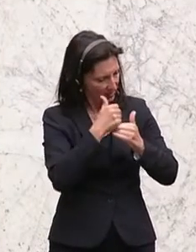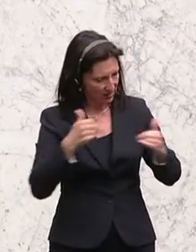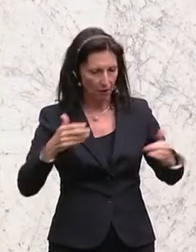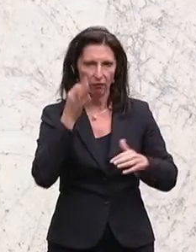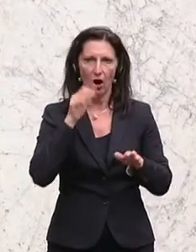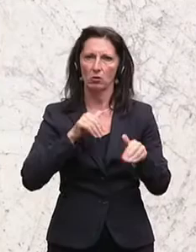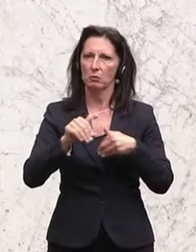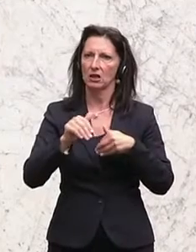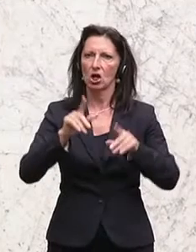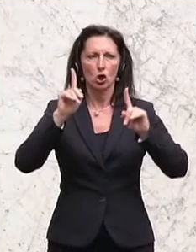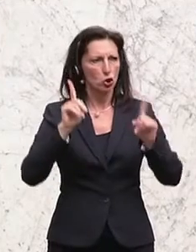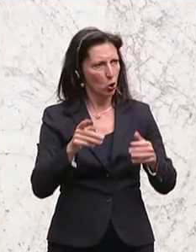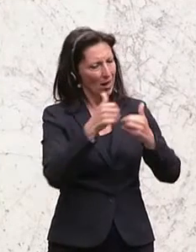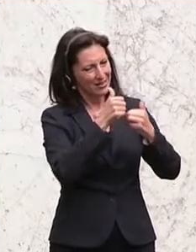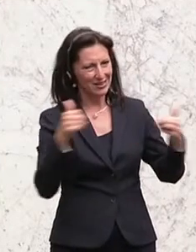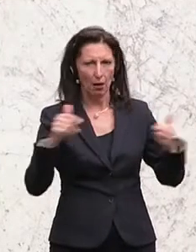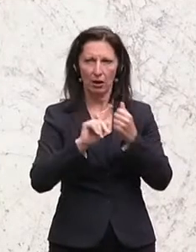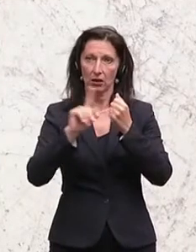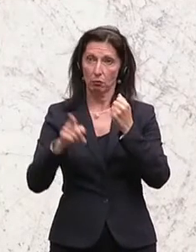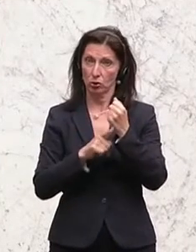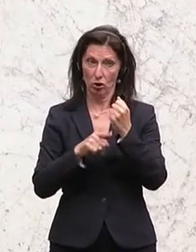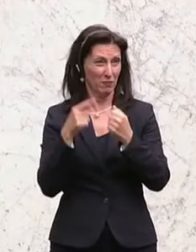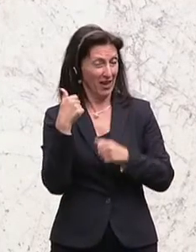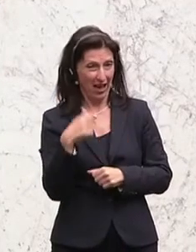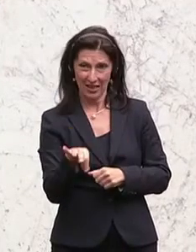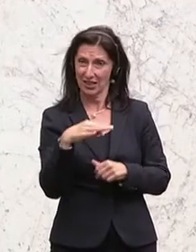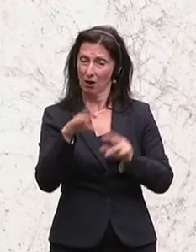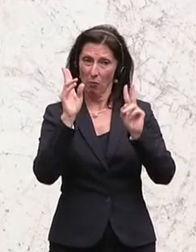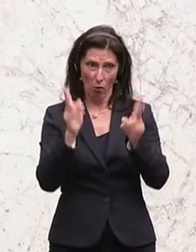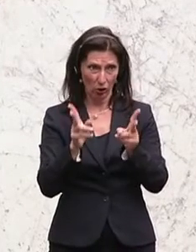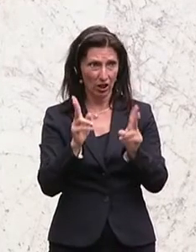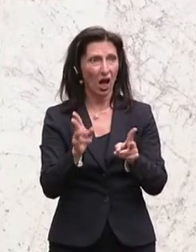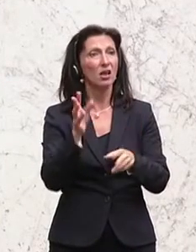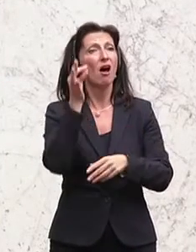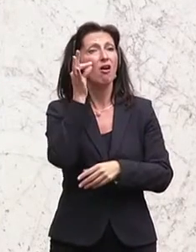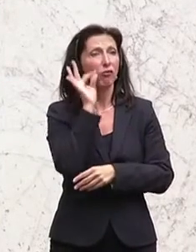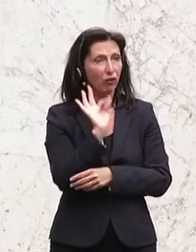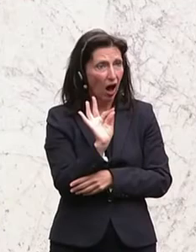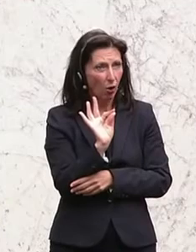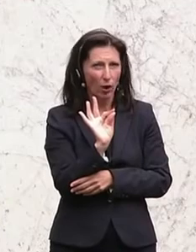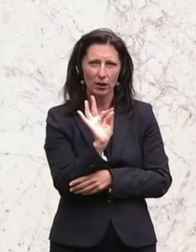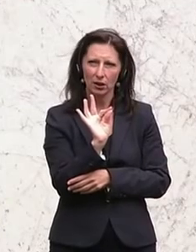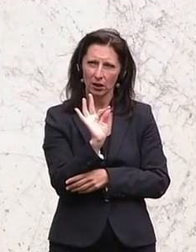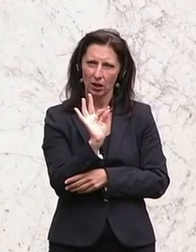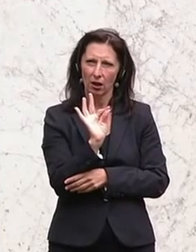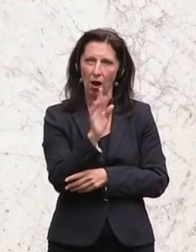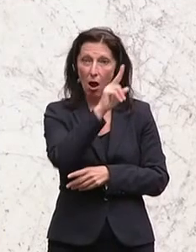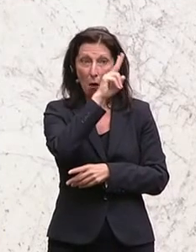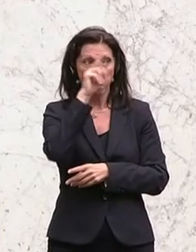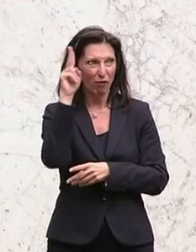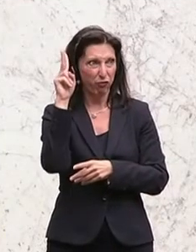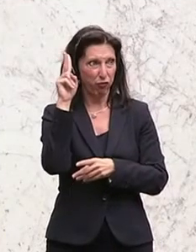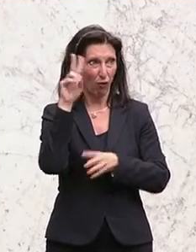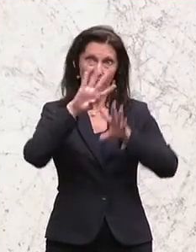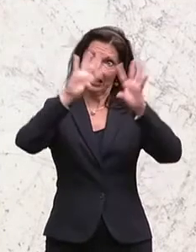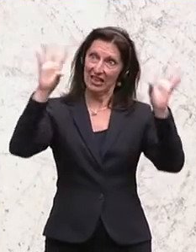einem eigenständigen Budget. Denn nur so können wir sicherstellen, dass wir Frauen, die wir mehr als die Hälfte der Bevölkerung ausmachen,